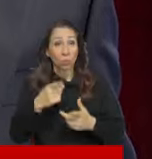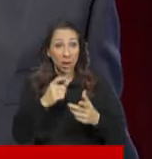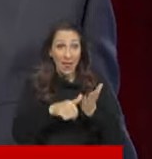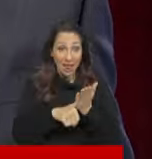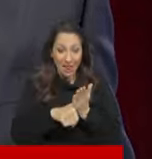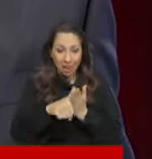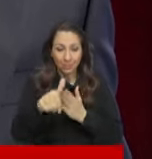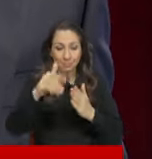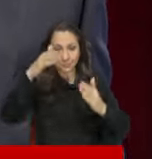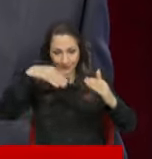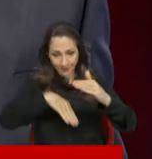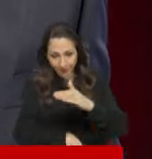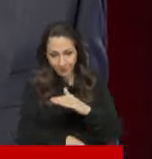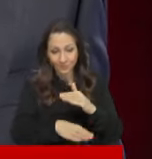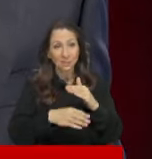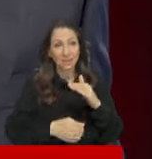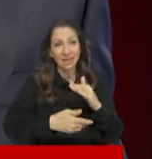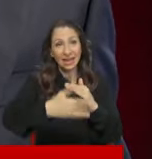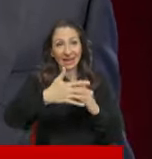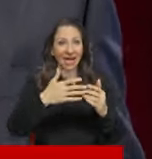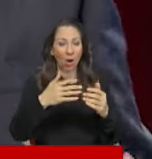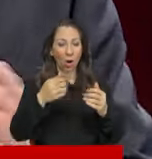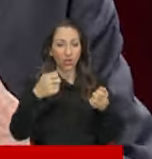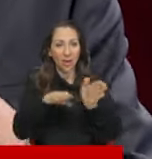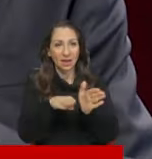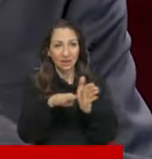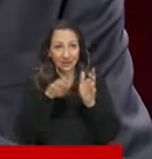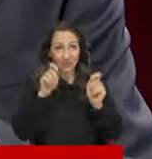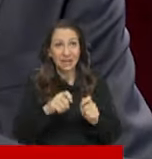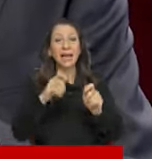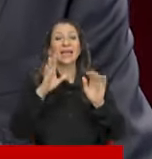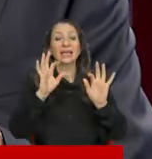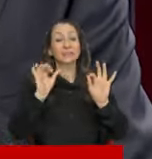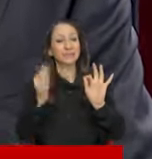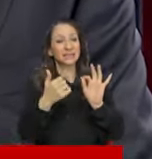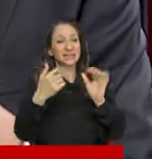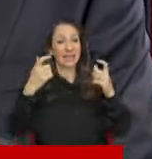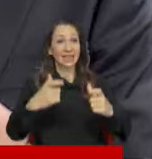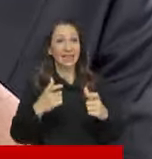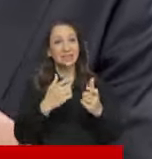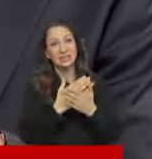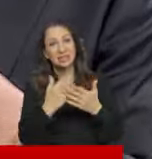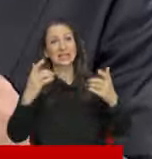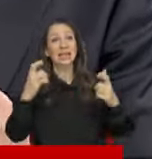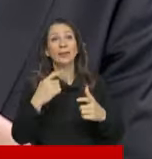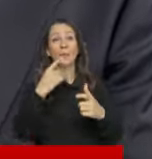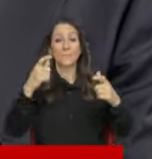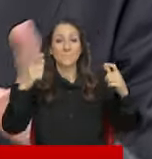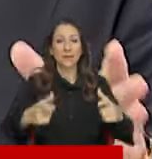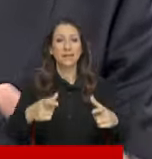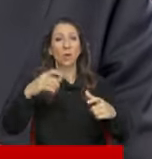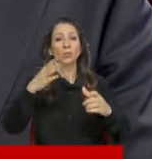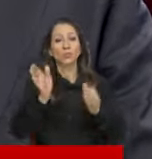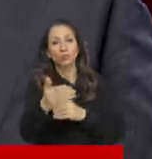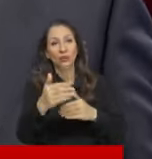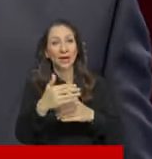tamamını yeraltına alacağız yeraltı katlı otoparklarla birlikte çözeceğiz Dolayısıyla artık kimlikli kentlere Doğru gideceğiz kent dediğimiz şey meydanlardan ve